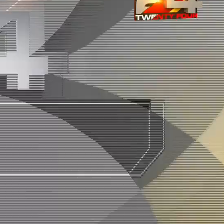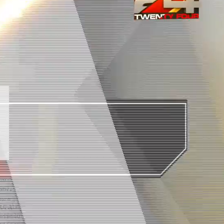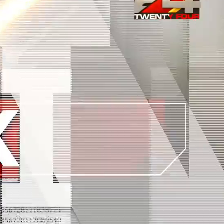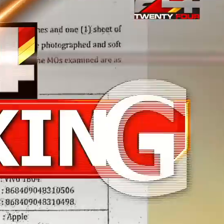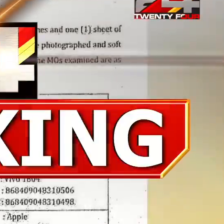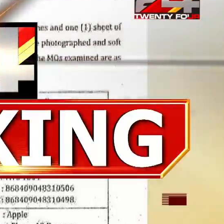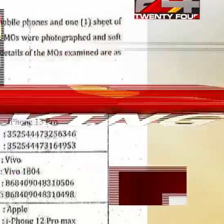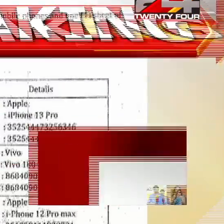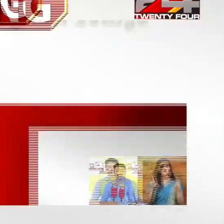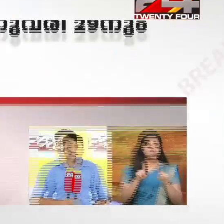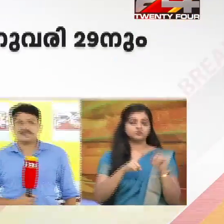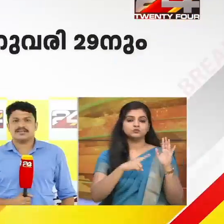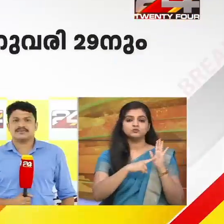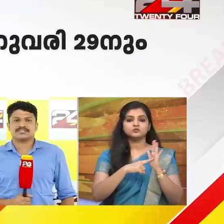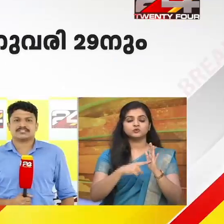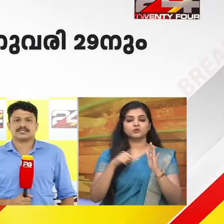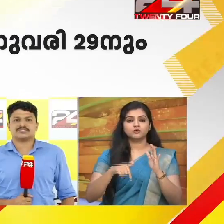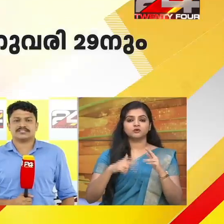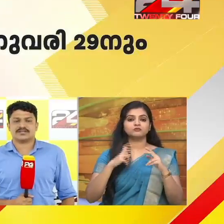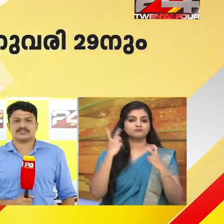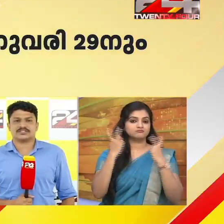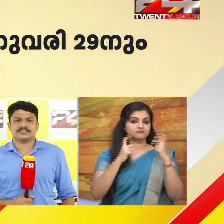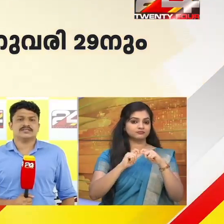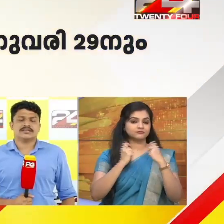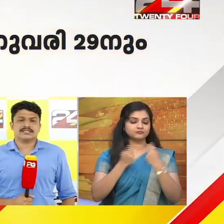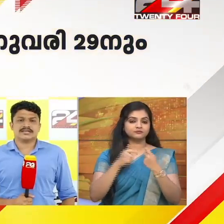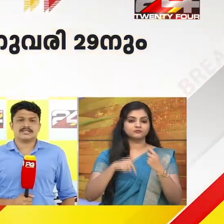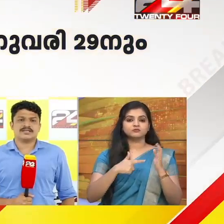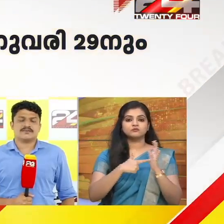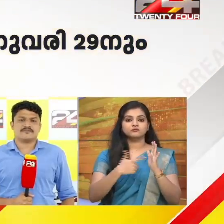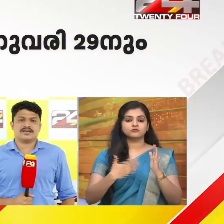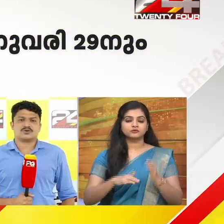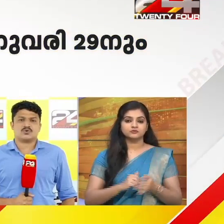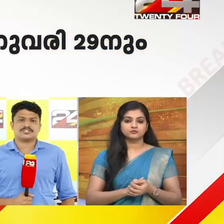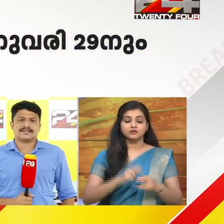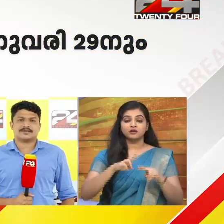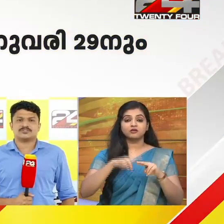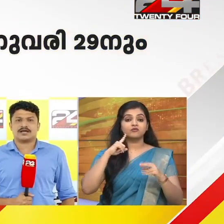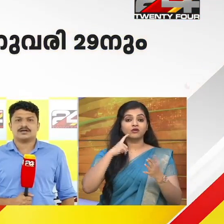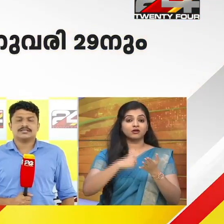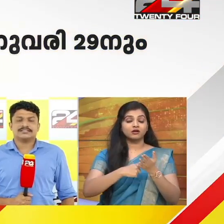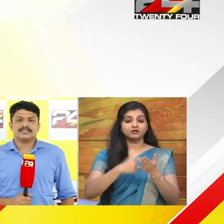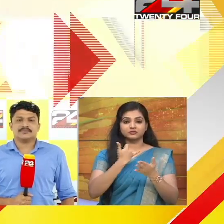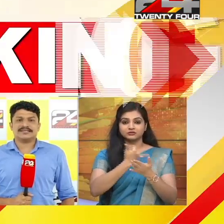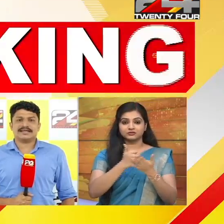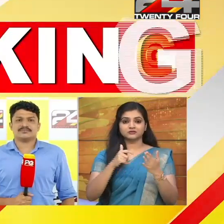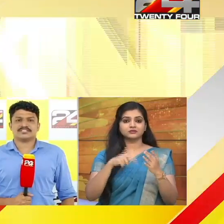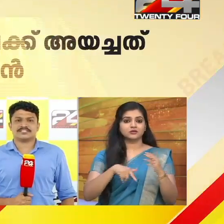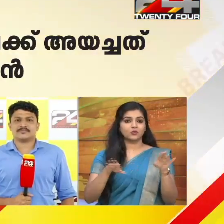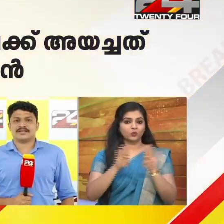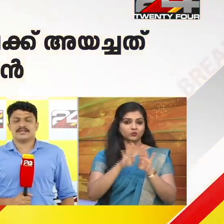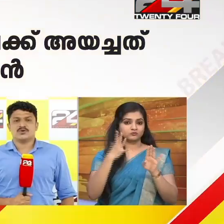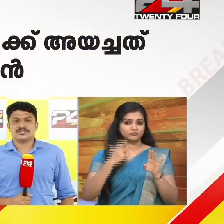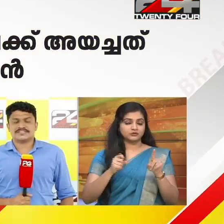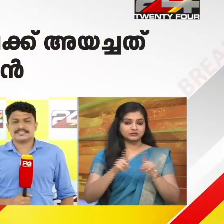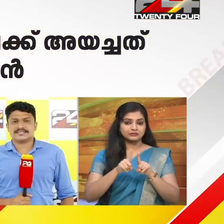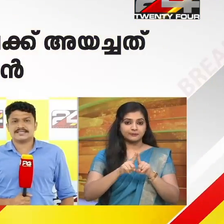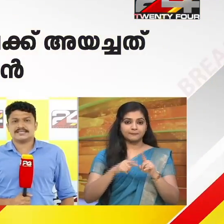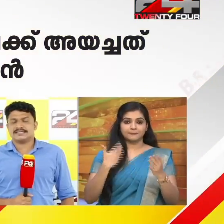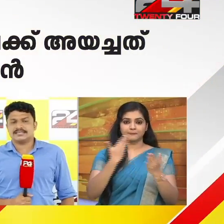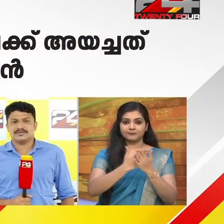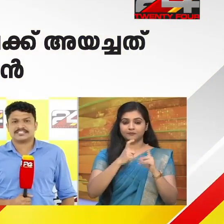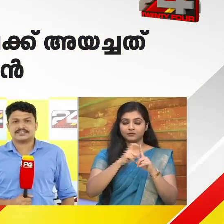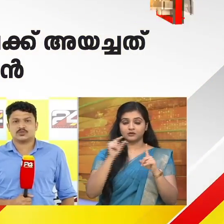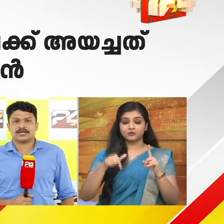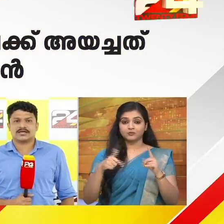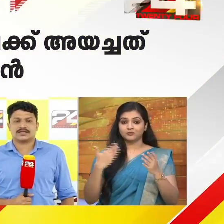തെളിവുകൾ നിരത്തി പറയുകയാണ് നിലവിൽ അന്വേഷണ സംഘം ചെയ്തിരിക്കുന്നത്. എന്തായാലും ഈ FIR കോഷ് ചെയ്യണമെന്നുള്ള ദിലീപിന്റെ ആവശ്യത്തിന്മേൽ ഒരു തിരിച്ചടി